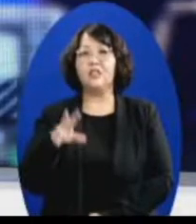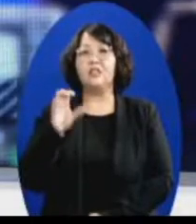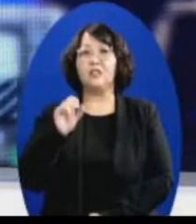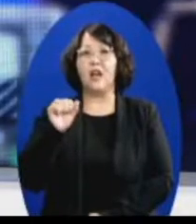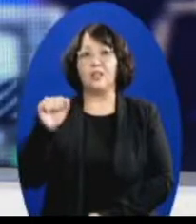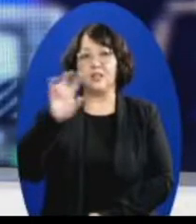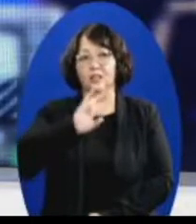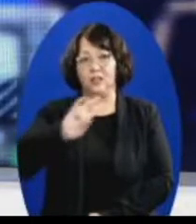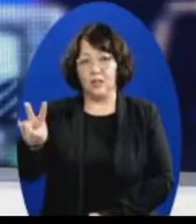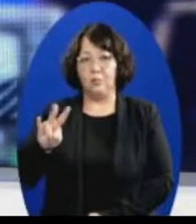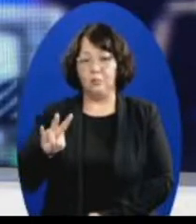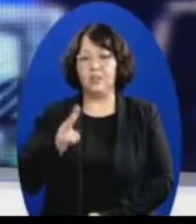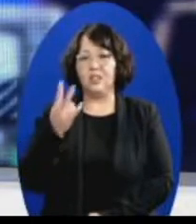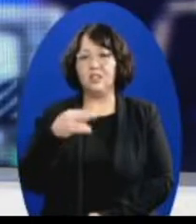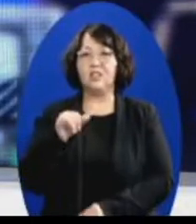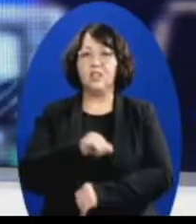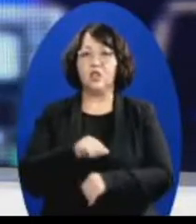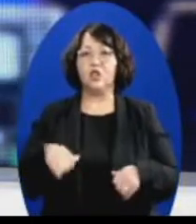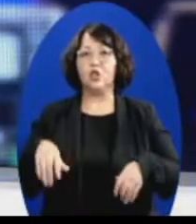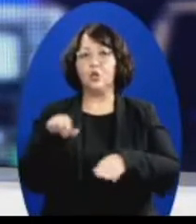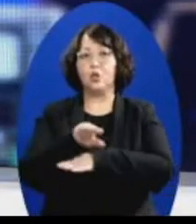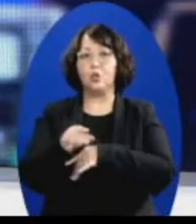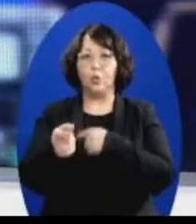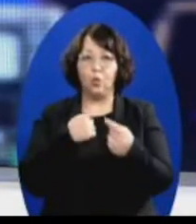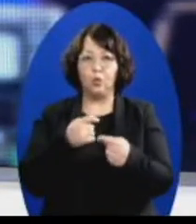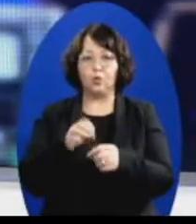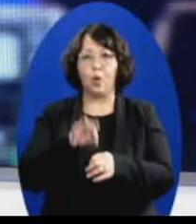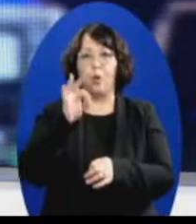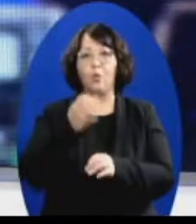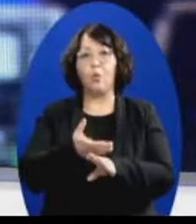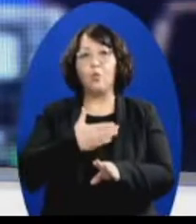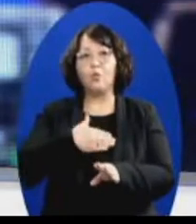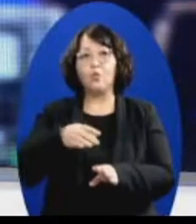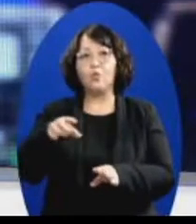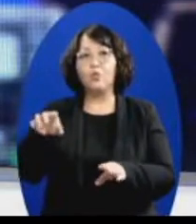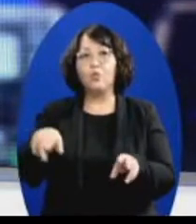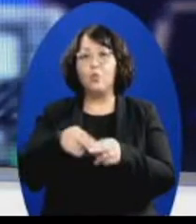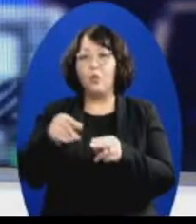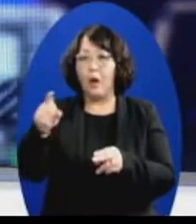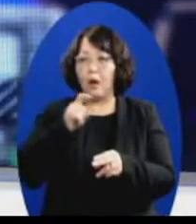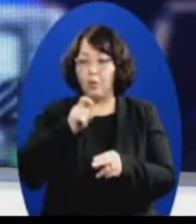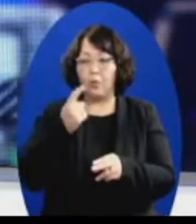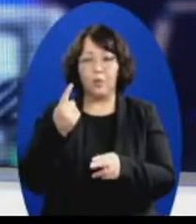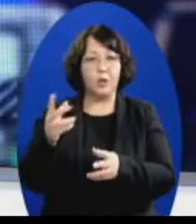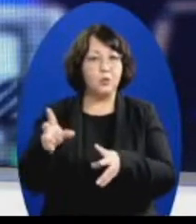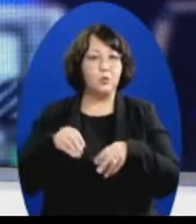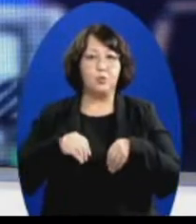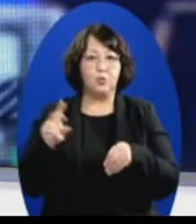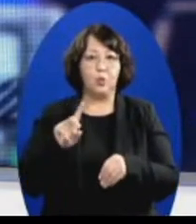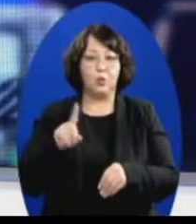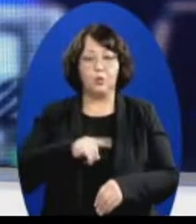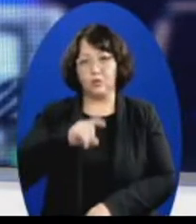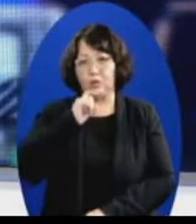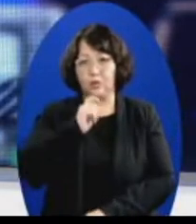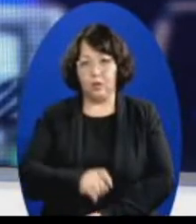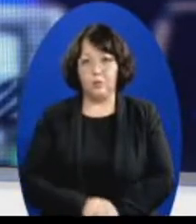Нийслэлийн ардчилсан намын Нутагийн нийслэлийн иргэдийн төлөөлөгчдийн хурлын сонгуулийн урдчилсан дүнгийн хүлэн зөвшөөрөхгүй гэдгээ албан ёсоор